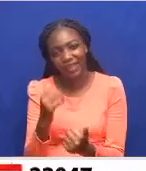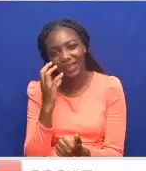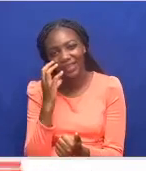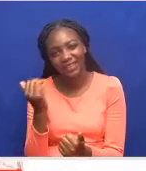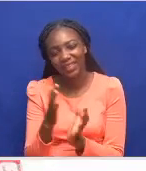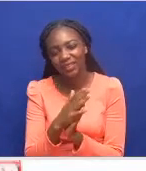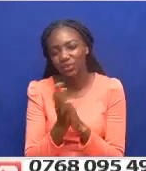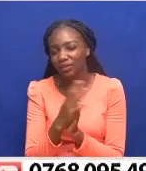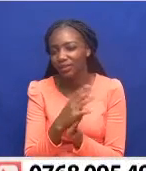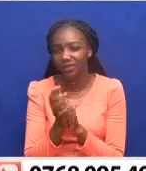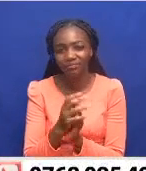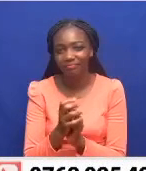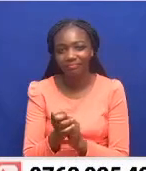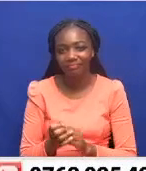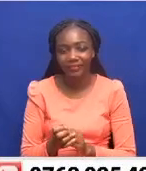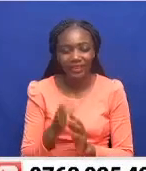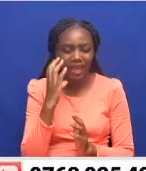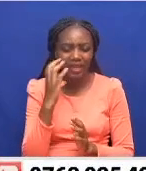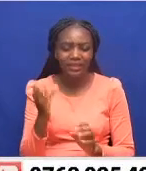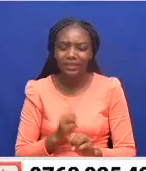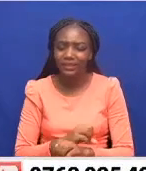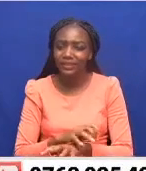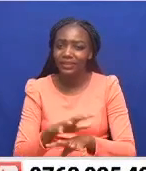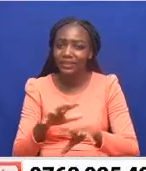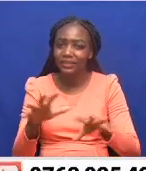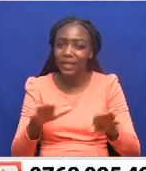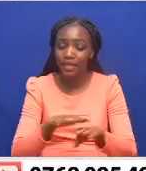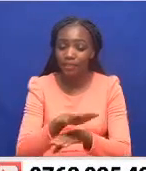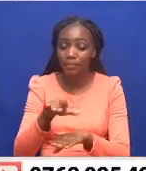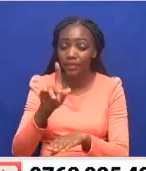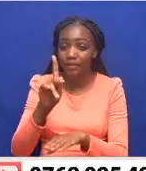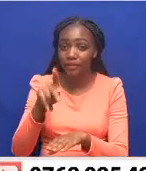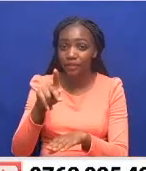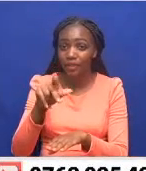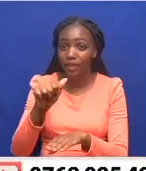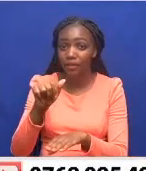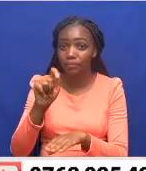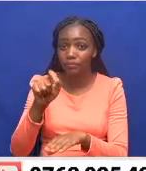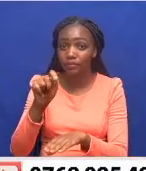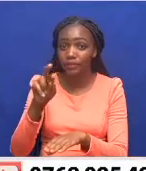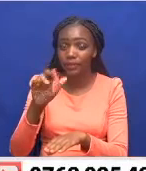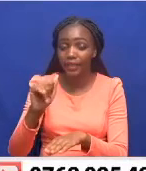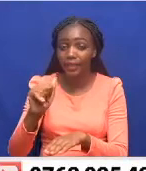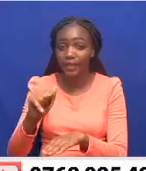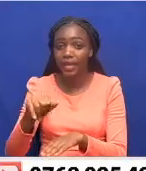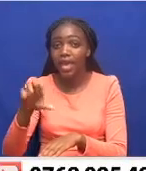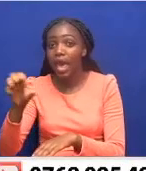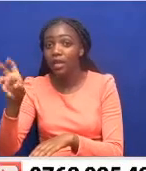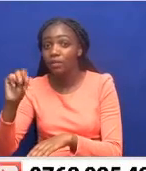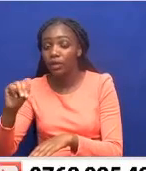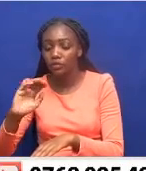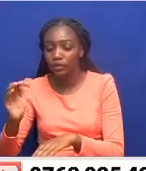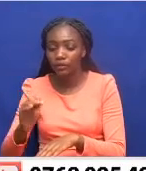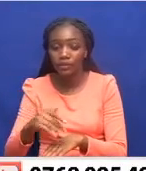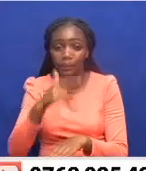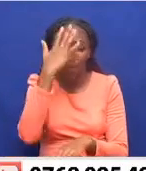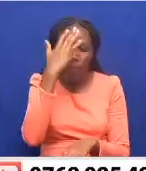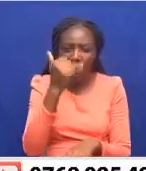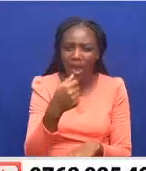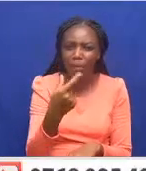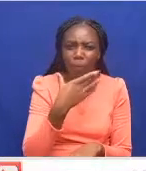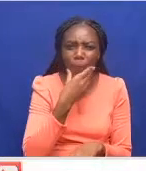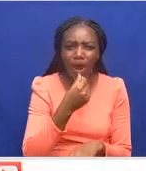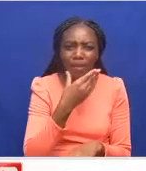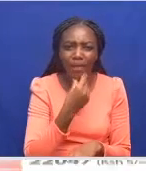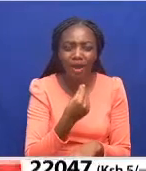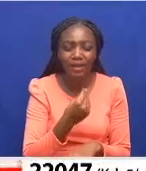Kwa huzuni umetanda katika kijiji cha Kapterit, kaunti ya Elgeyo Marakwet, usiku wa kuamkia leo baada ya mwanaume mmoja